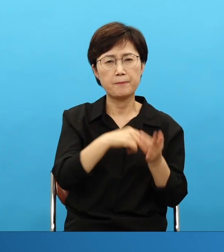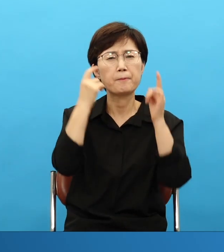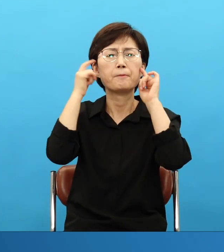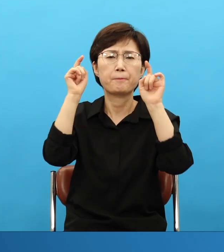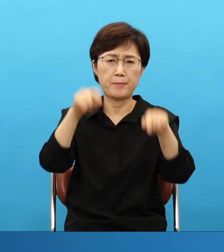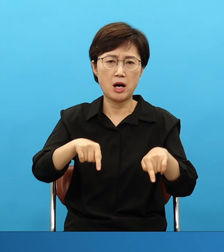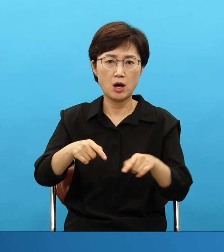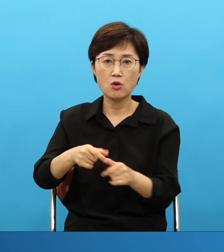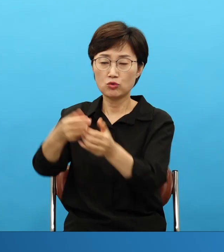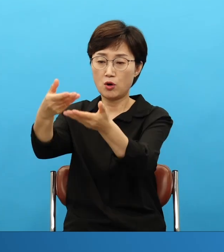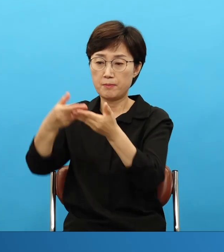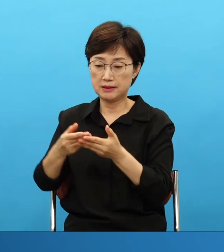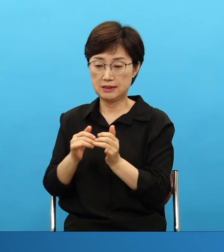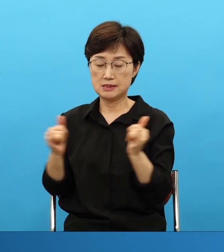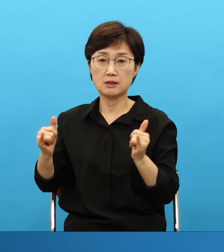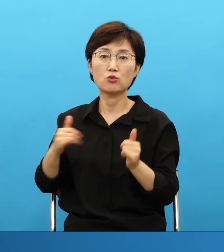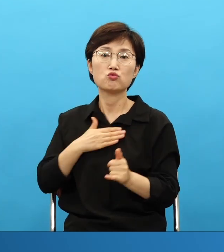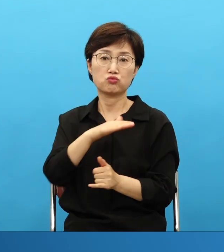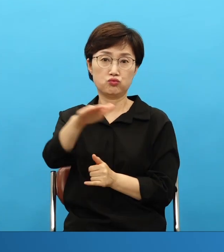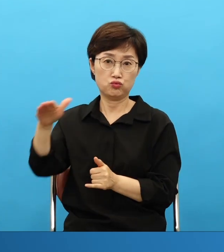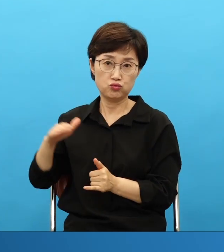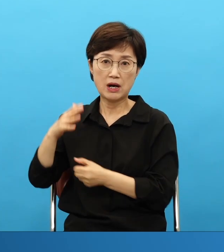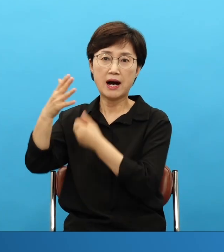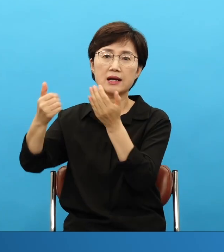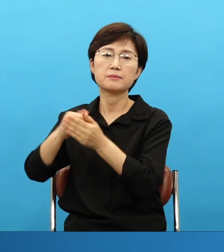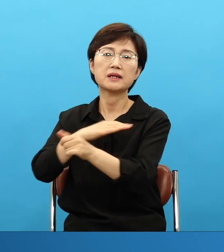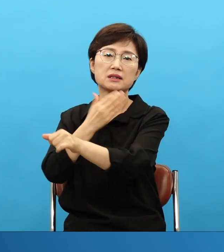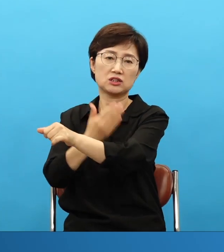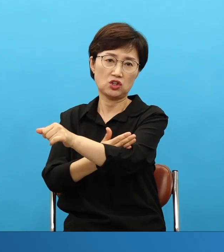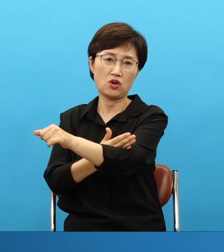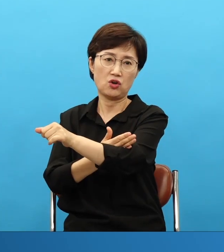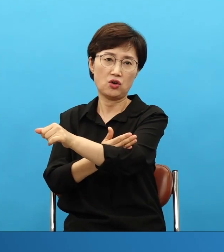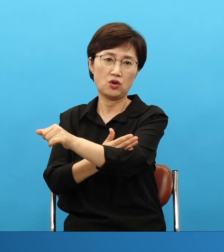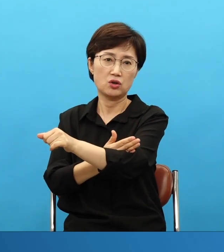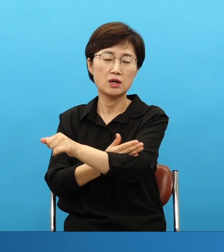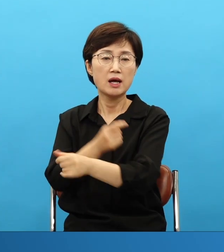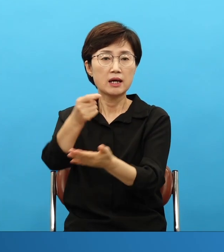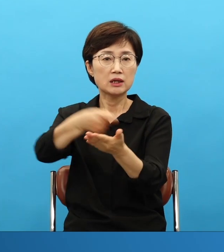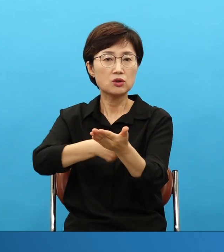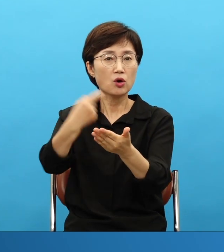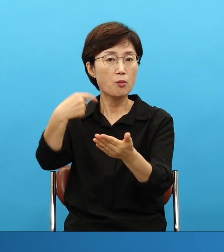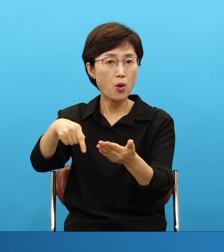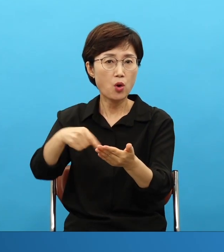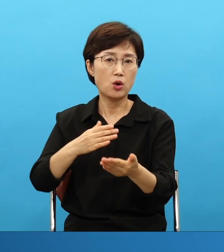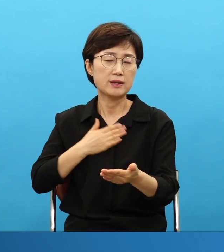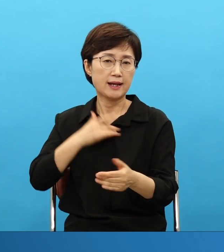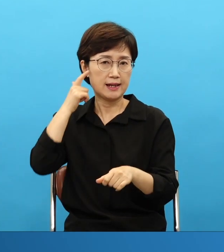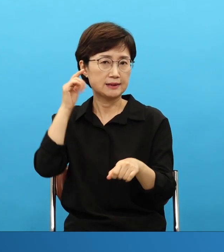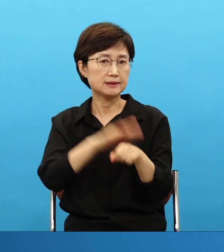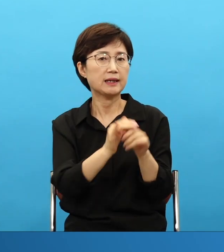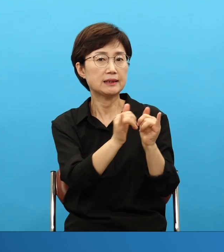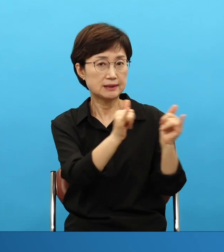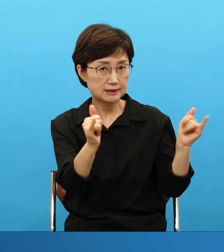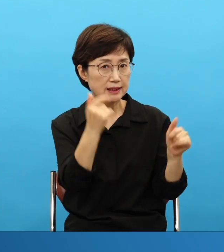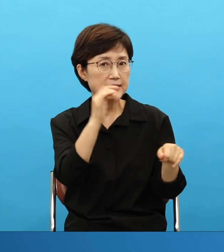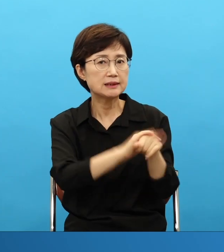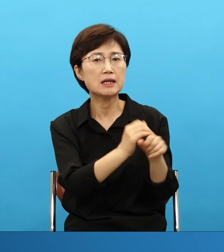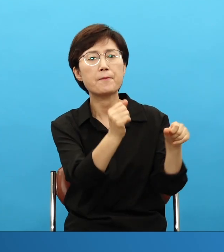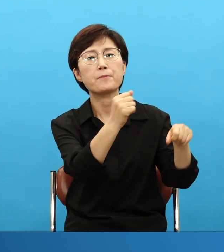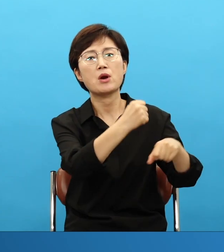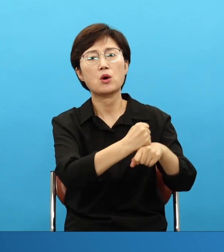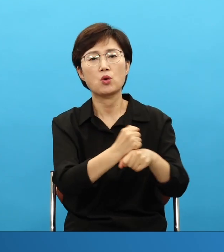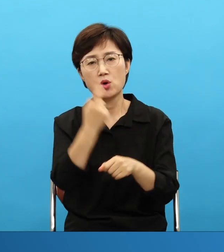일어난 것이요 구원을 받는 우리에게는 하나님의 능력이라 기록된 바 내가 지혜 있는 자들의